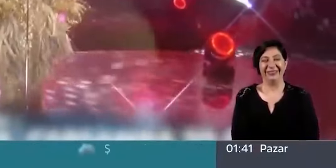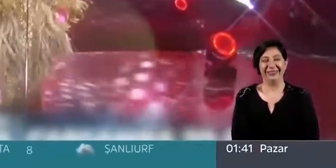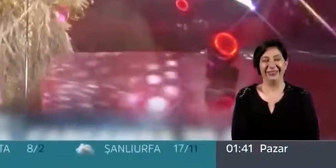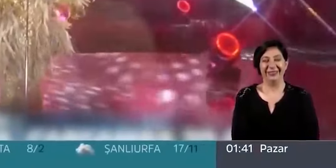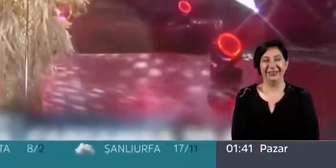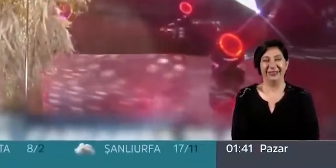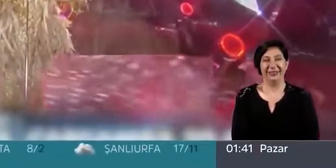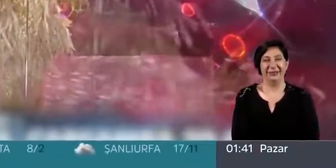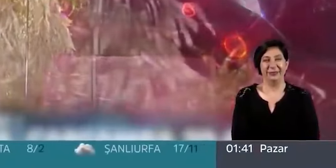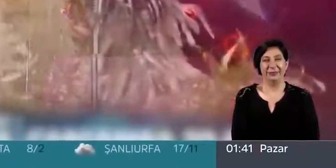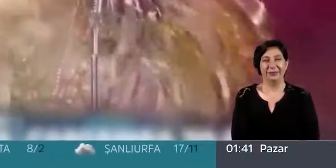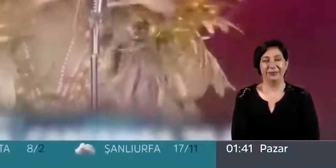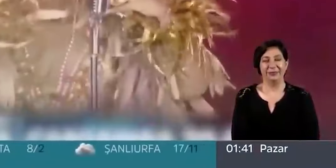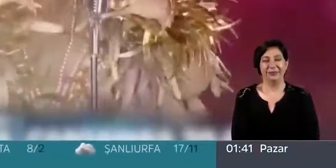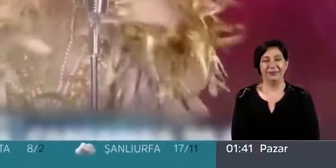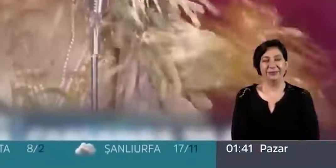love.